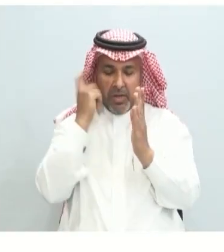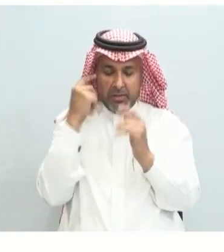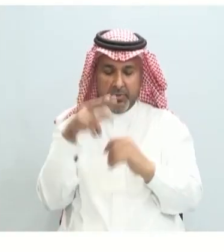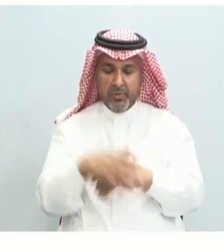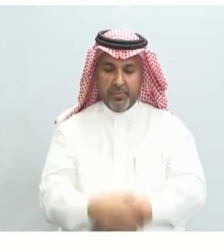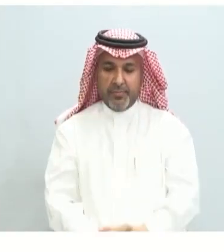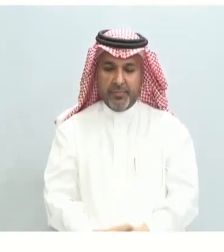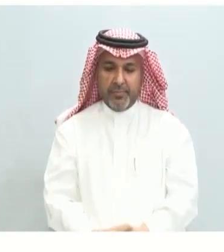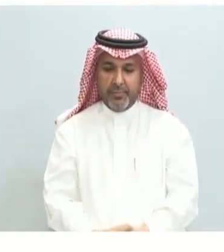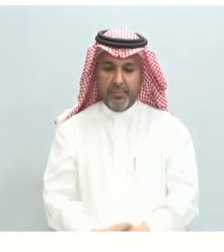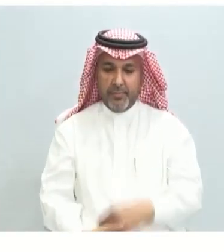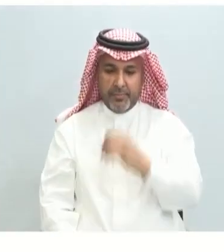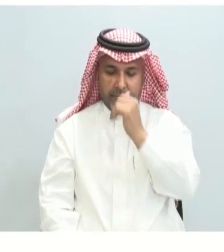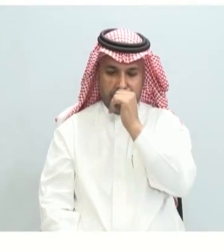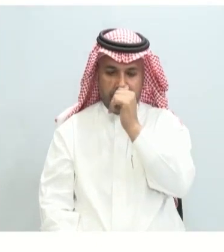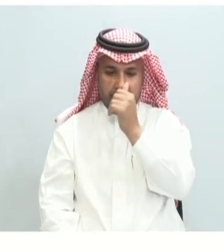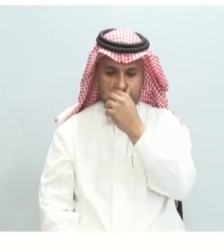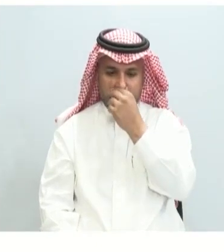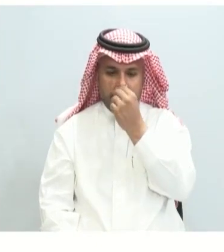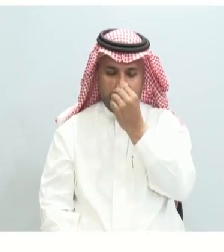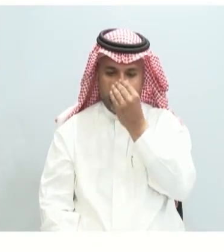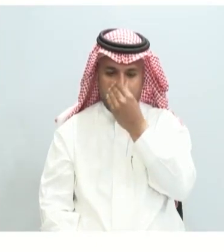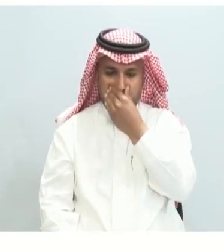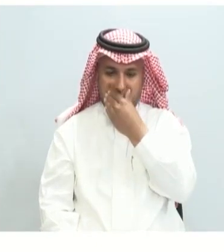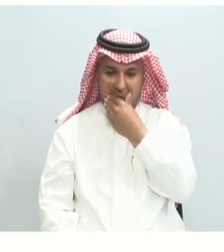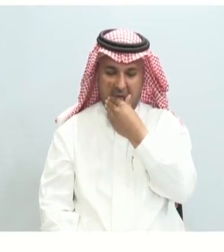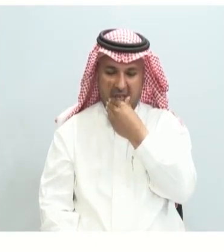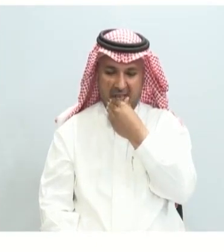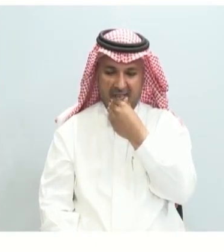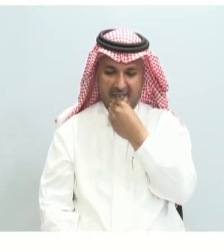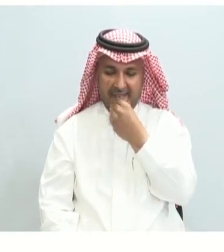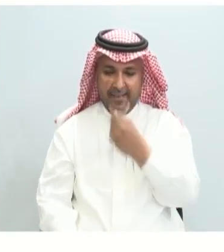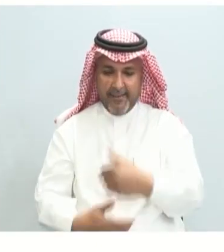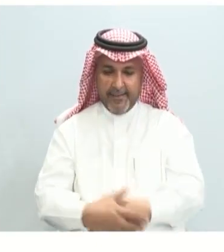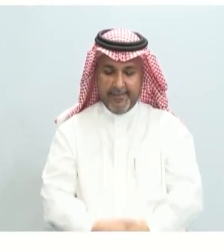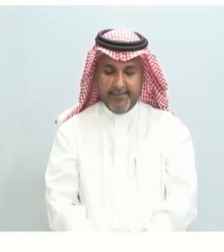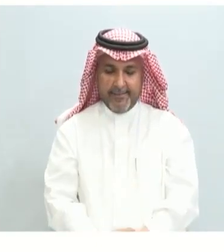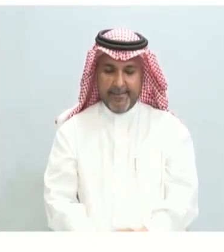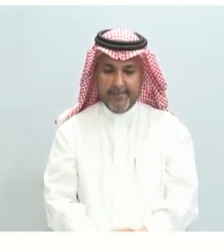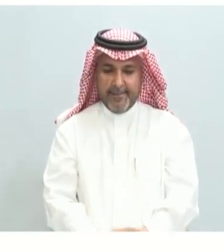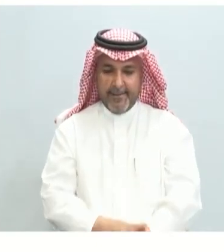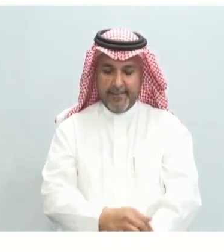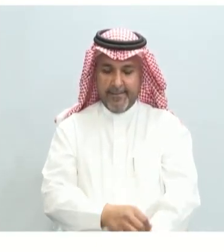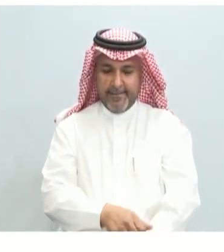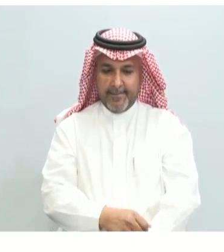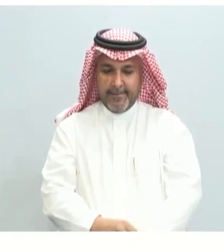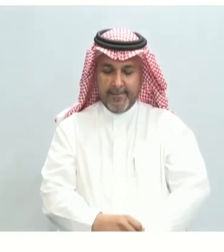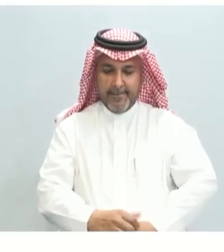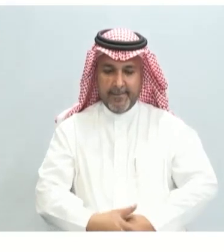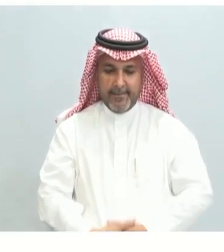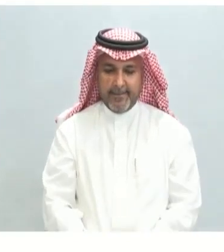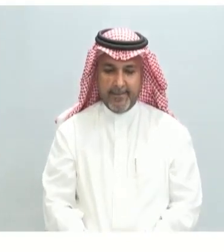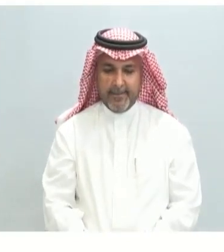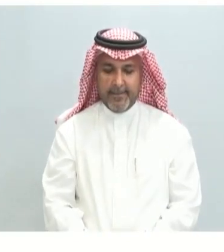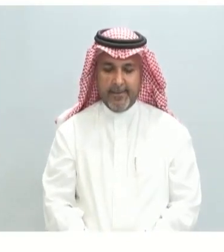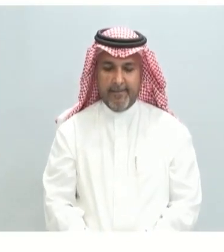ضلعان وزاويه مقابله ولا محصوره لا زاويه محصوره بينهما